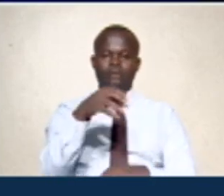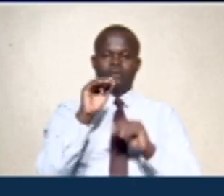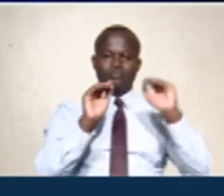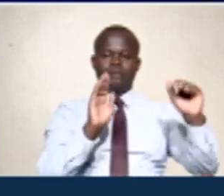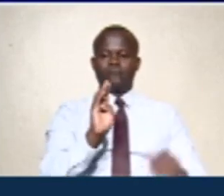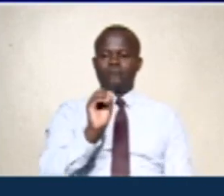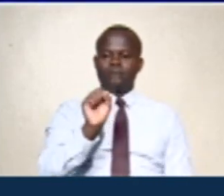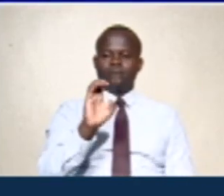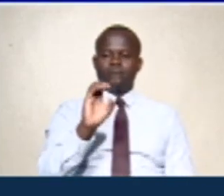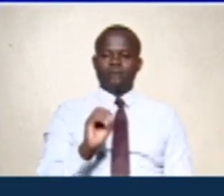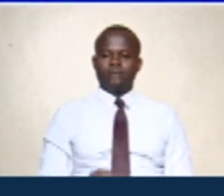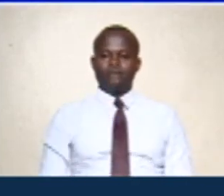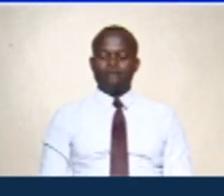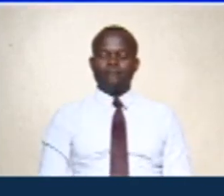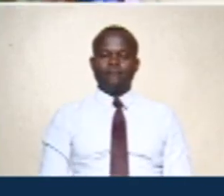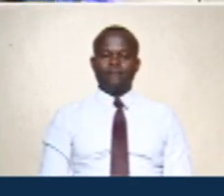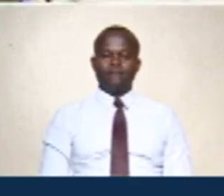tubibaze Bosco Kwizera